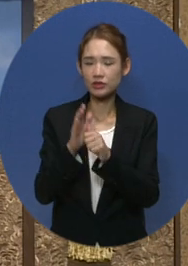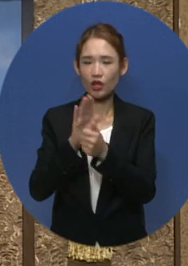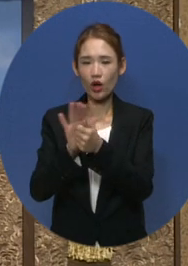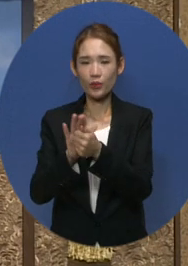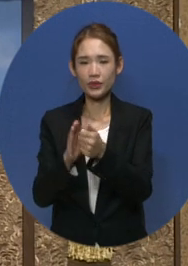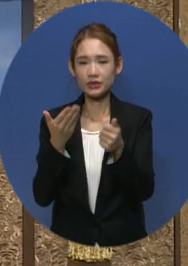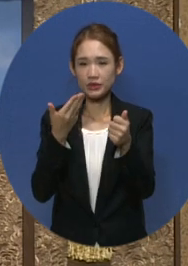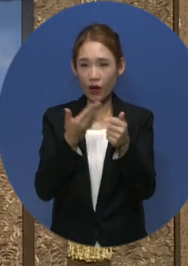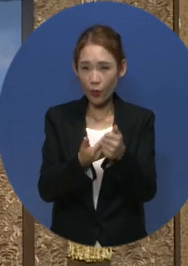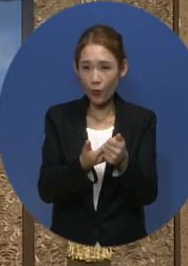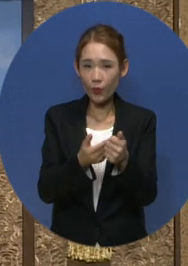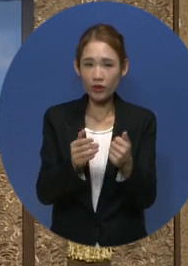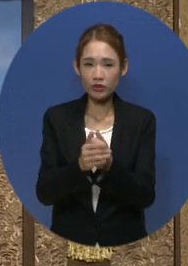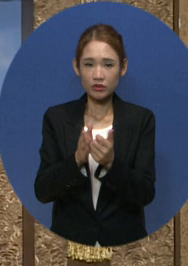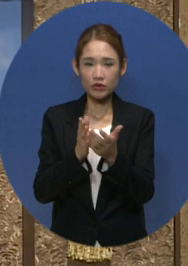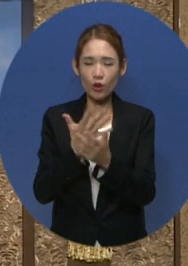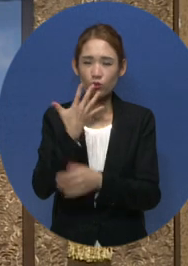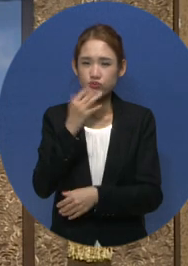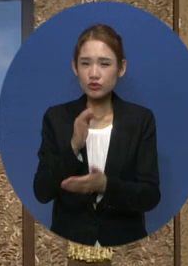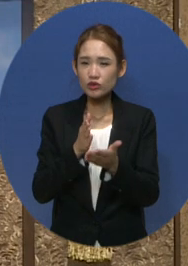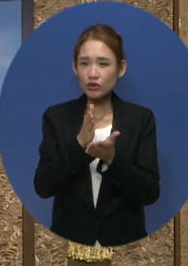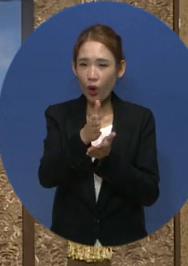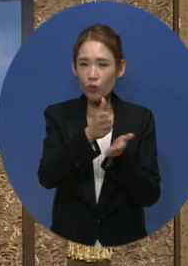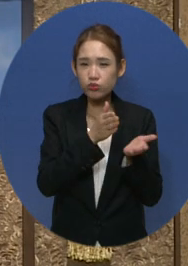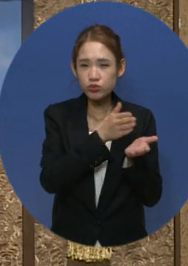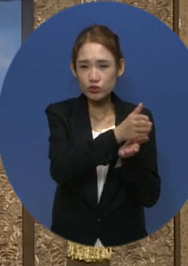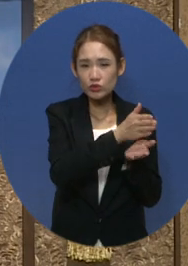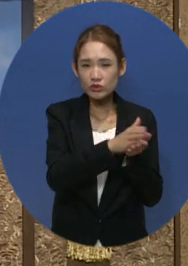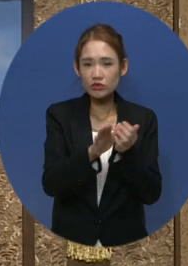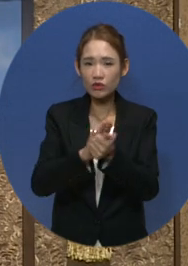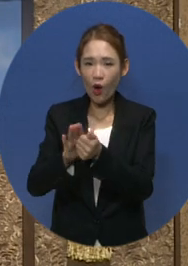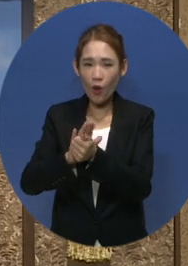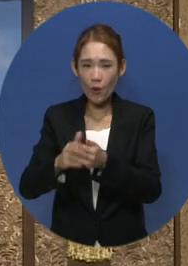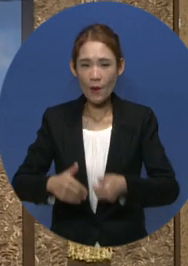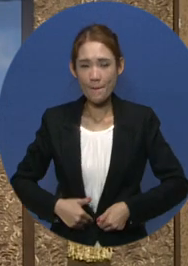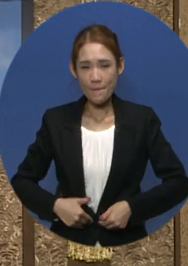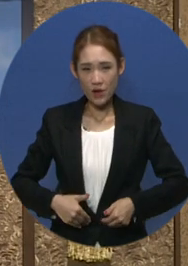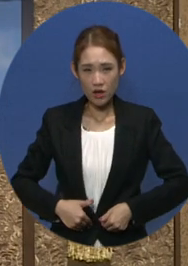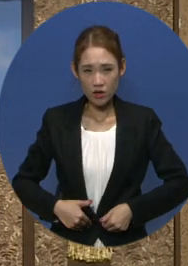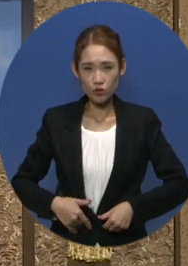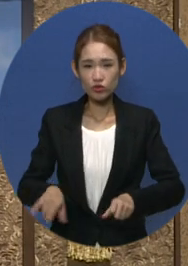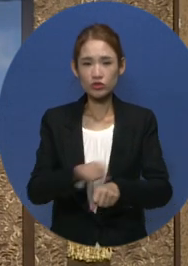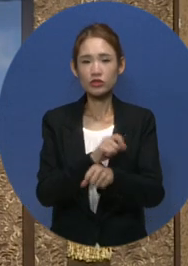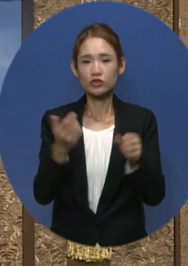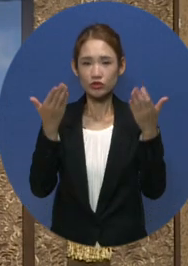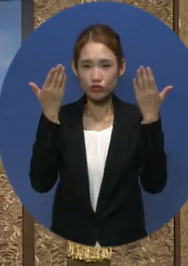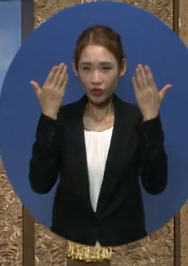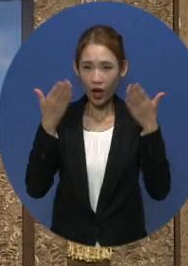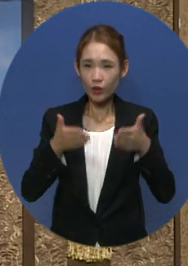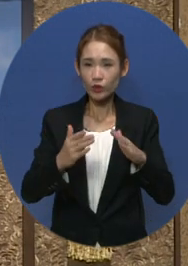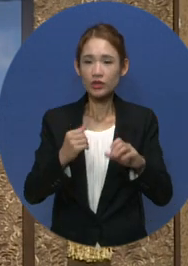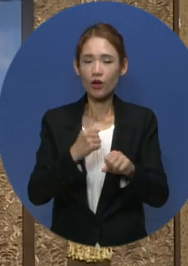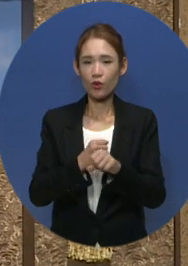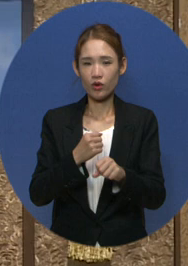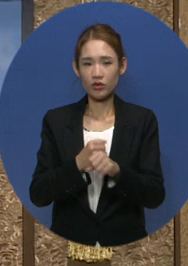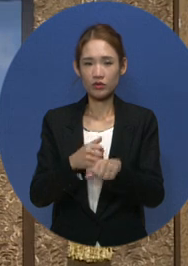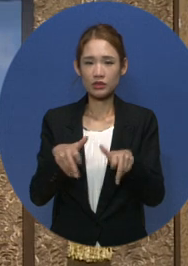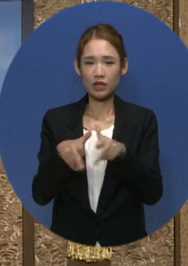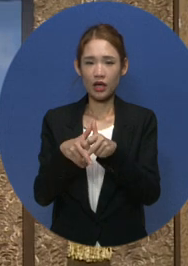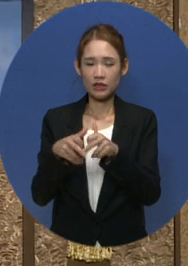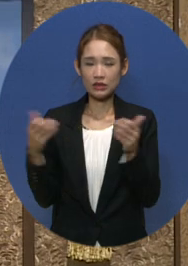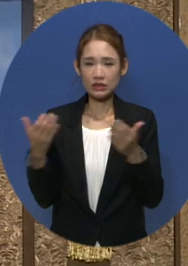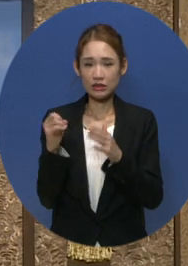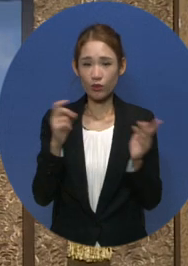거 물론 이제 전문적인 서비스를 제공하기 위해서 그런 경우도 필요하더라고요. 네. 뭐 특수학교를 만든다든지 또 뭐 장애인 직업재활